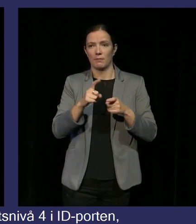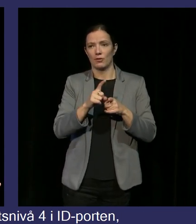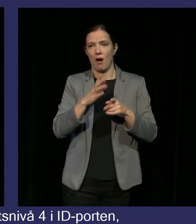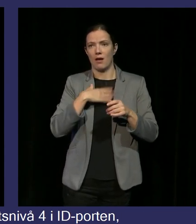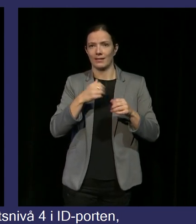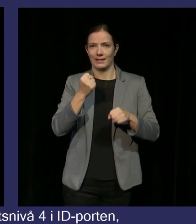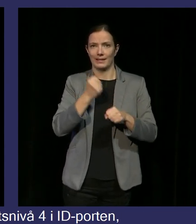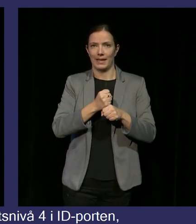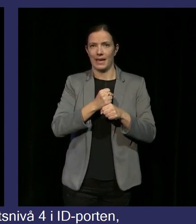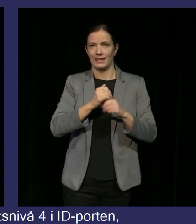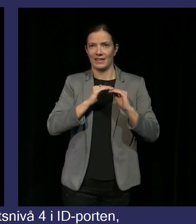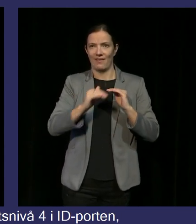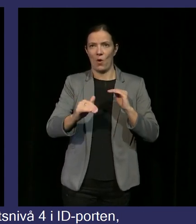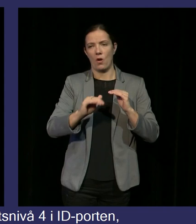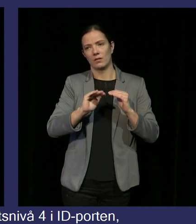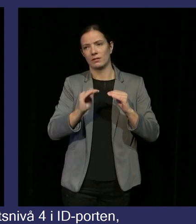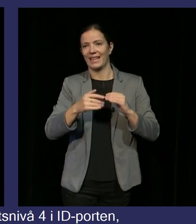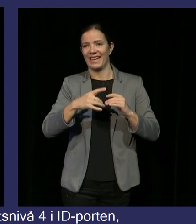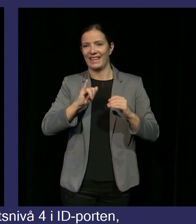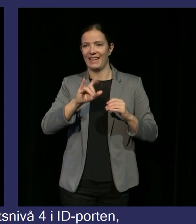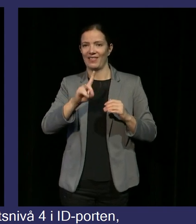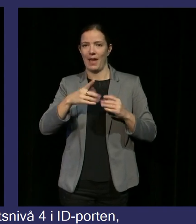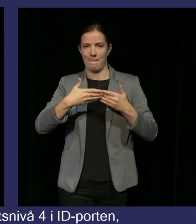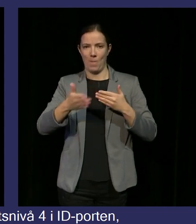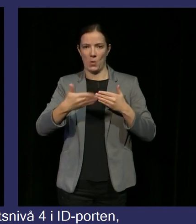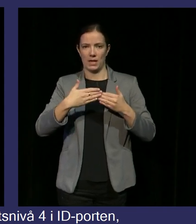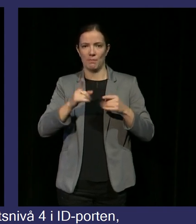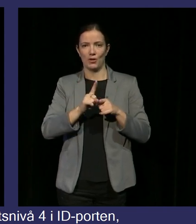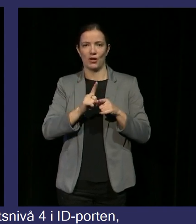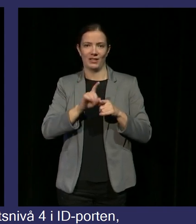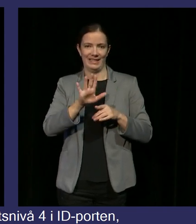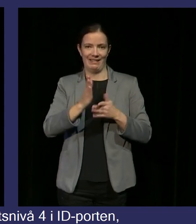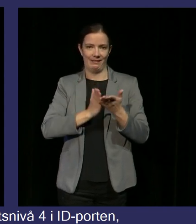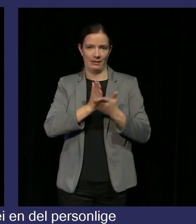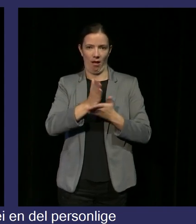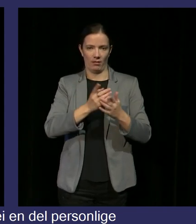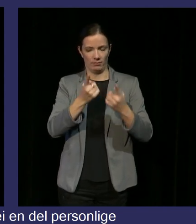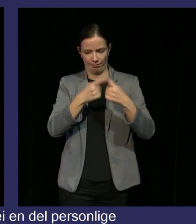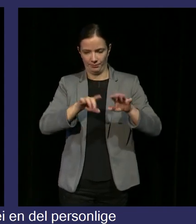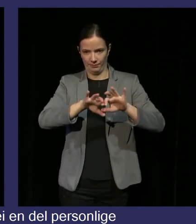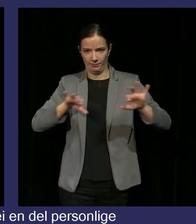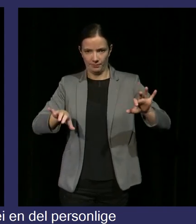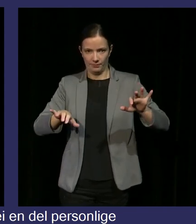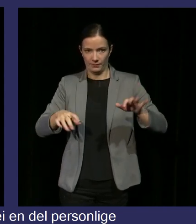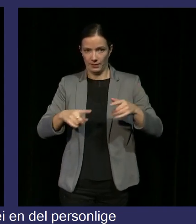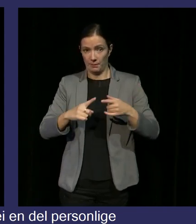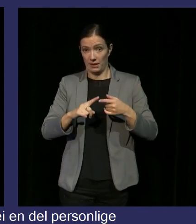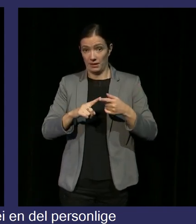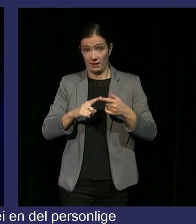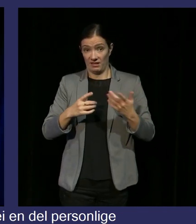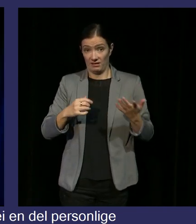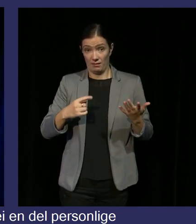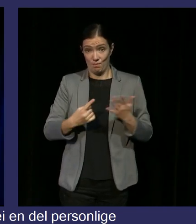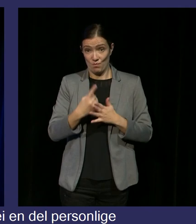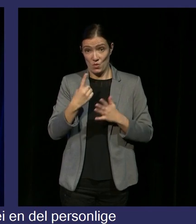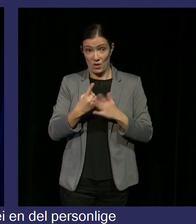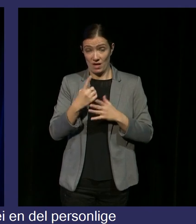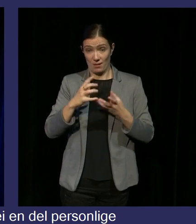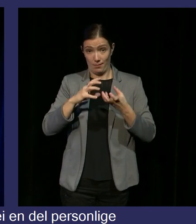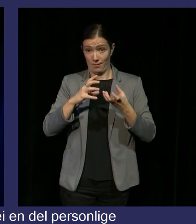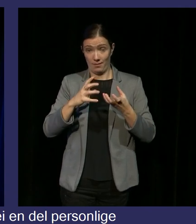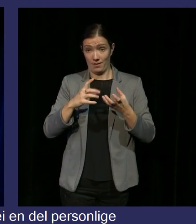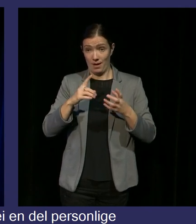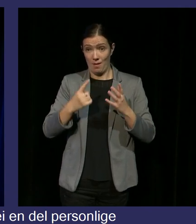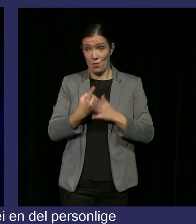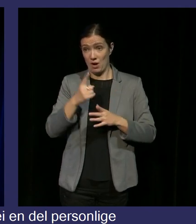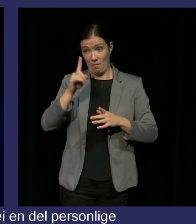4 i ID-porten med dialog som handler om din sak. Så det er veldig forskjellig. Du kan vel komme i skade hvis du ikke... Ja, så, du kan vel